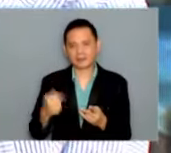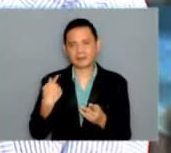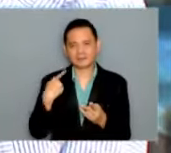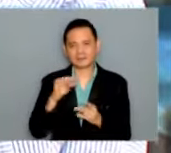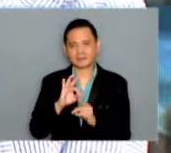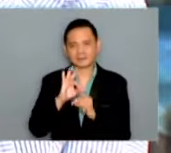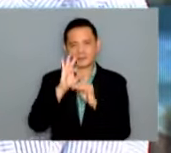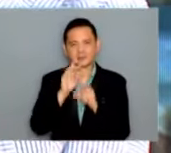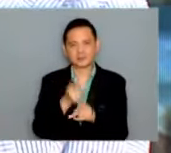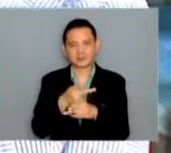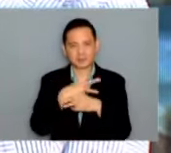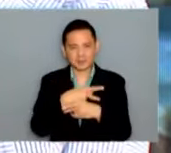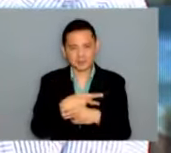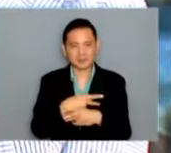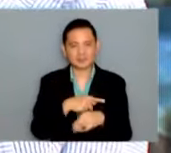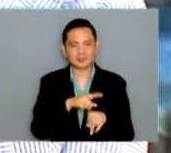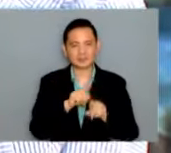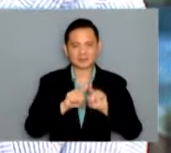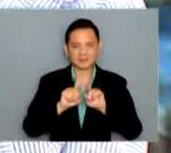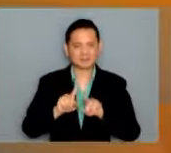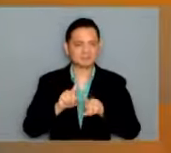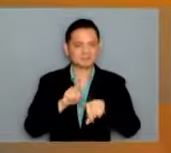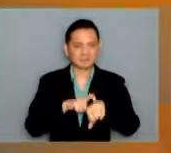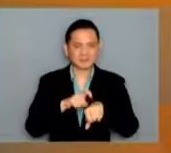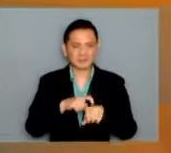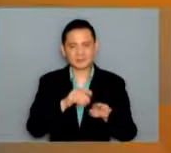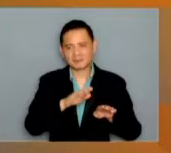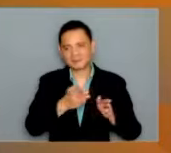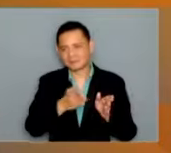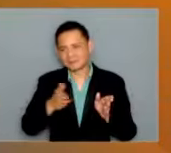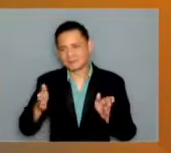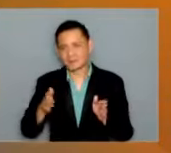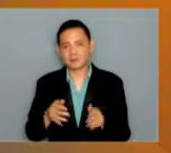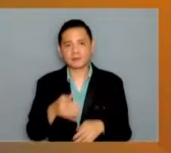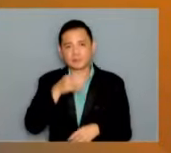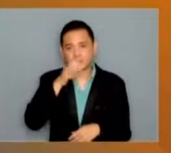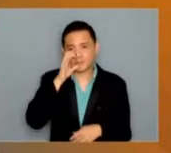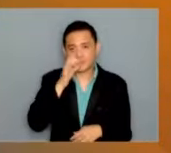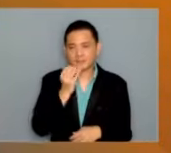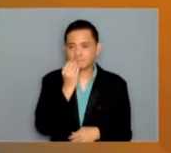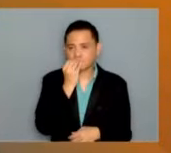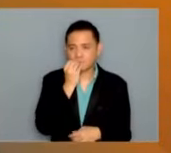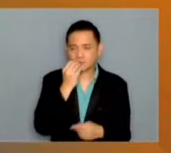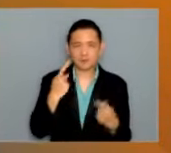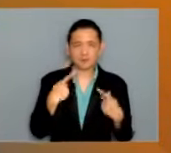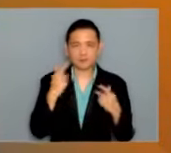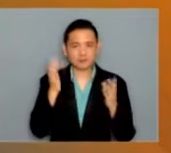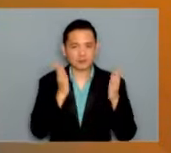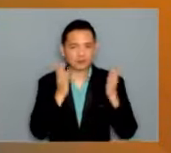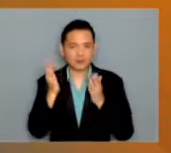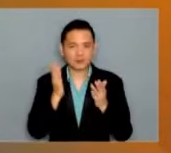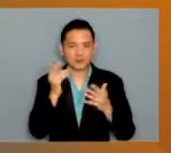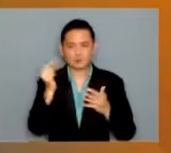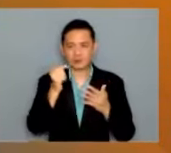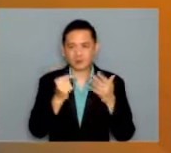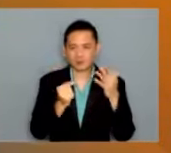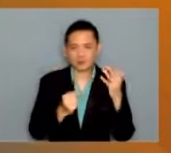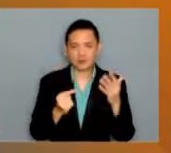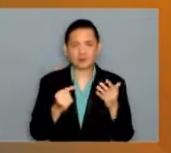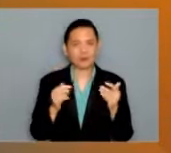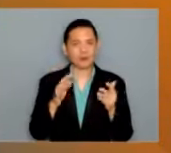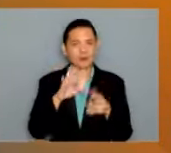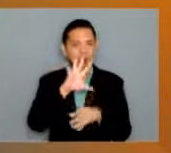kapag season. Tapos meron din kami, of course, mga drinks at saka mga food na pala, lahat actually sila may halong chocolate. At